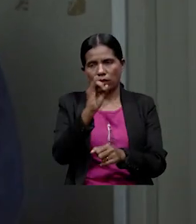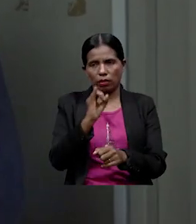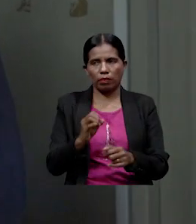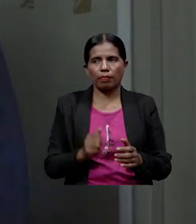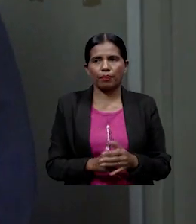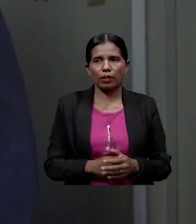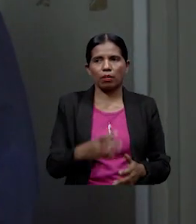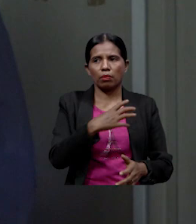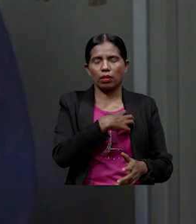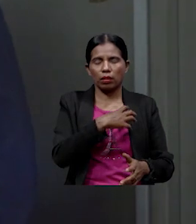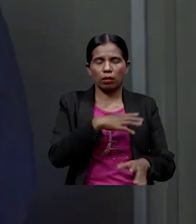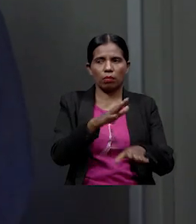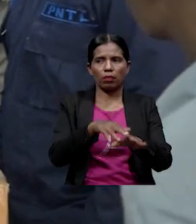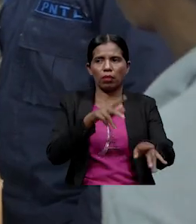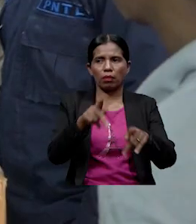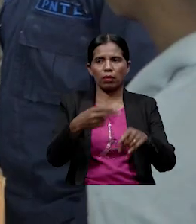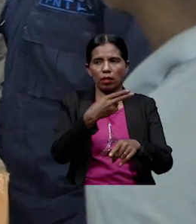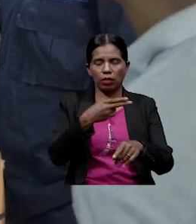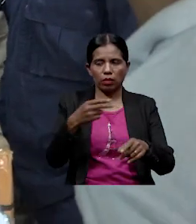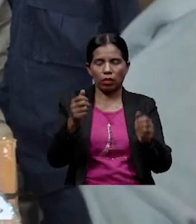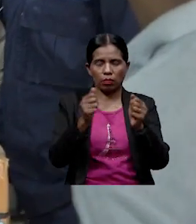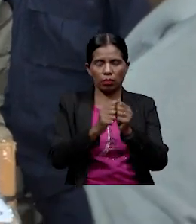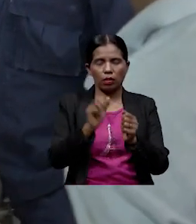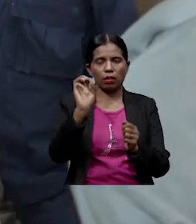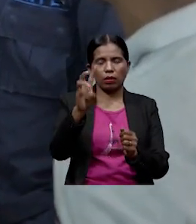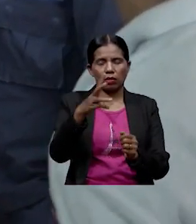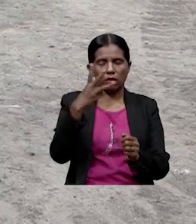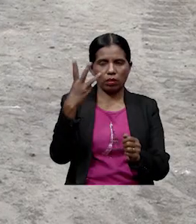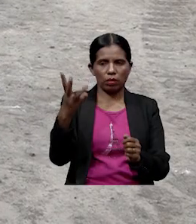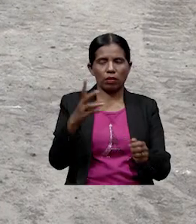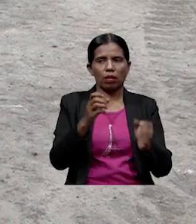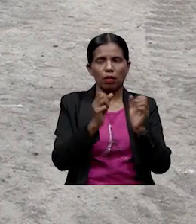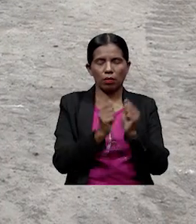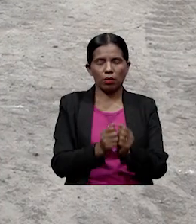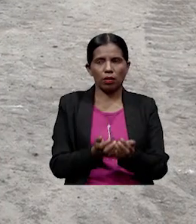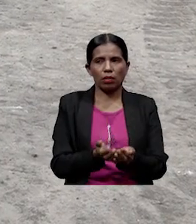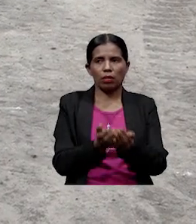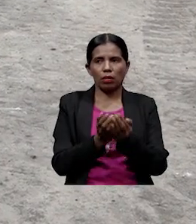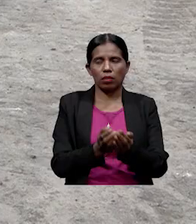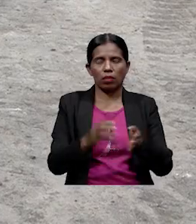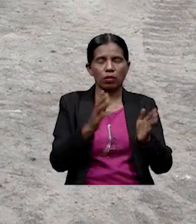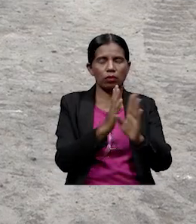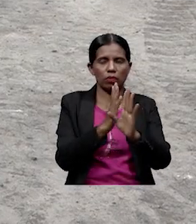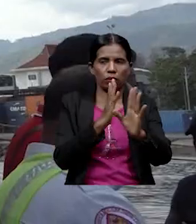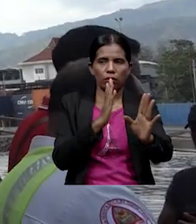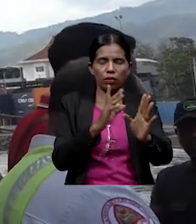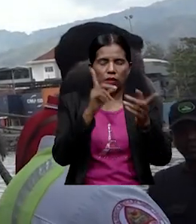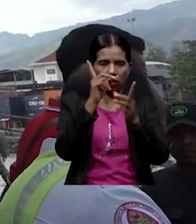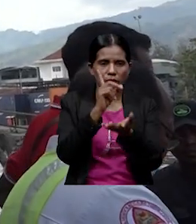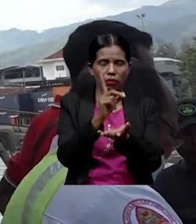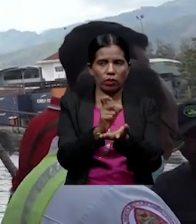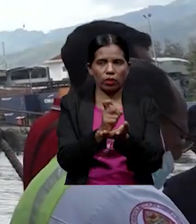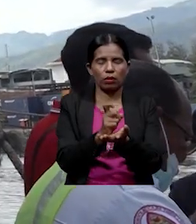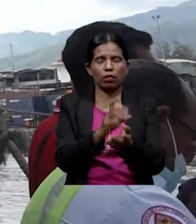Alende penitelemos bolus di dalam Indonesia hamutuk na insanur sinen inklui kapitan ro ahi hala formatura ho di hasai sirne